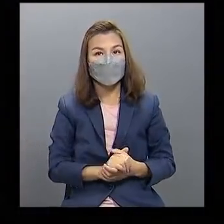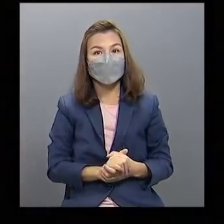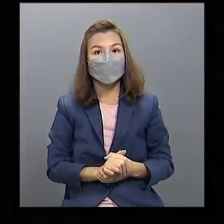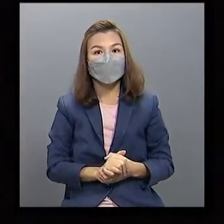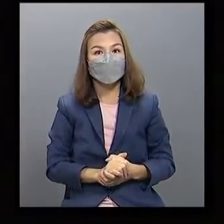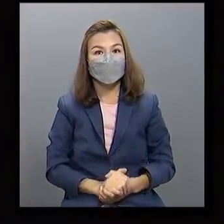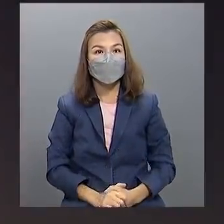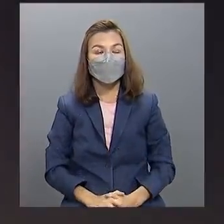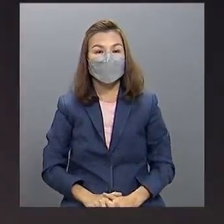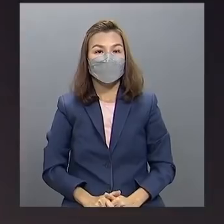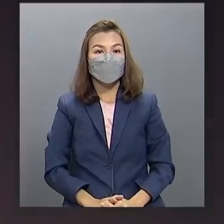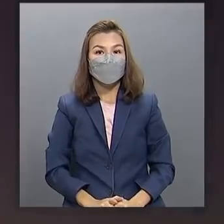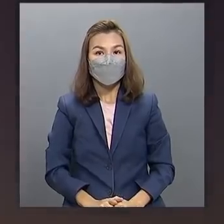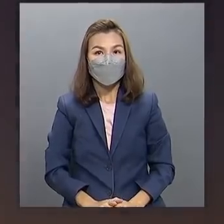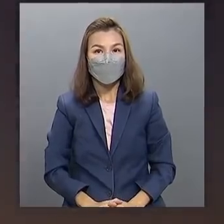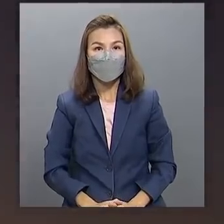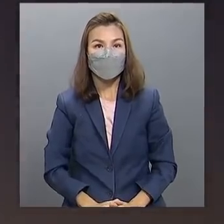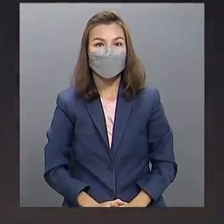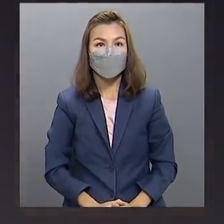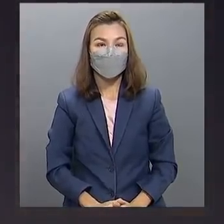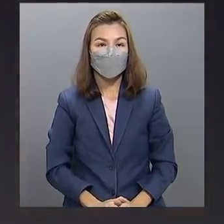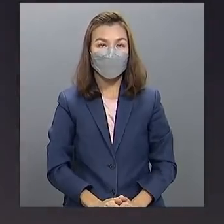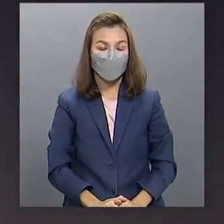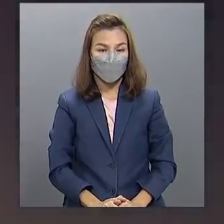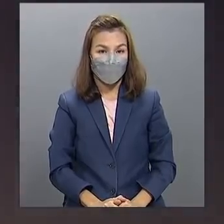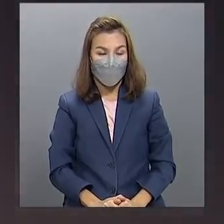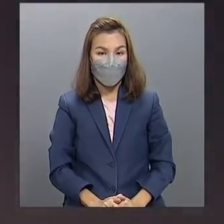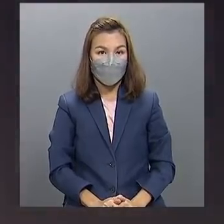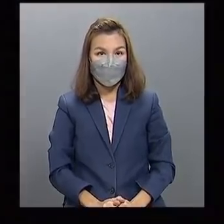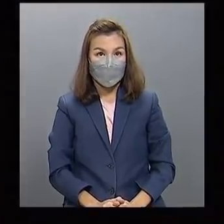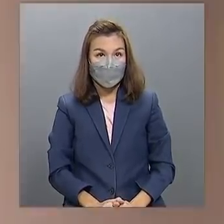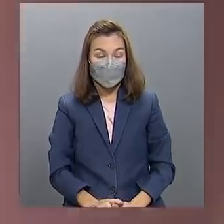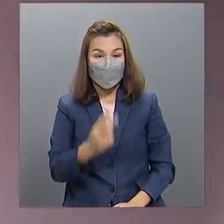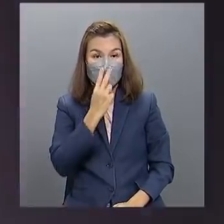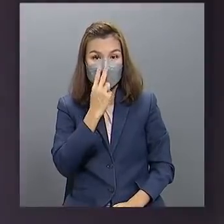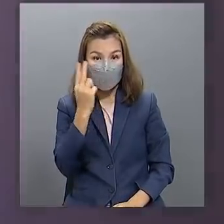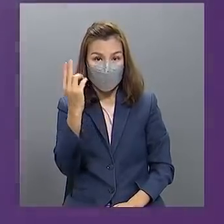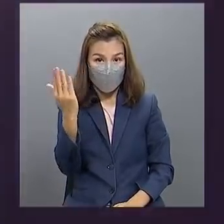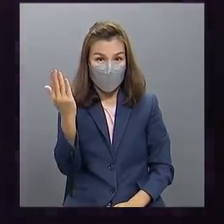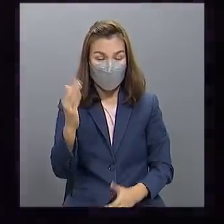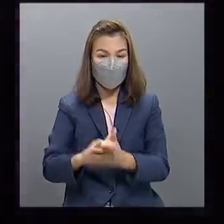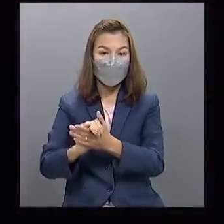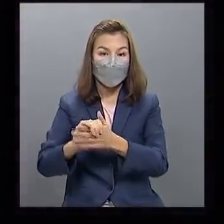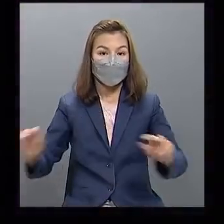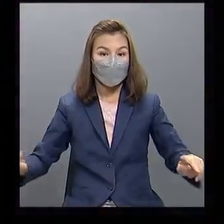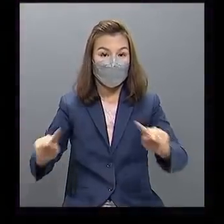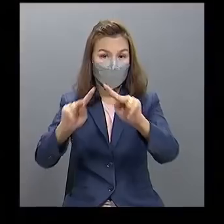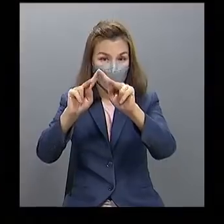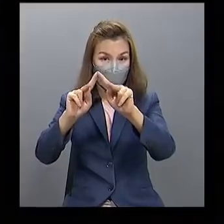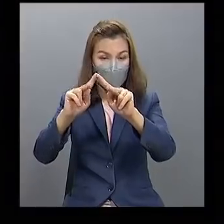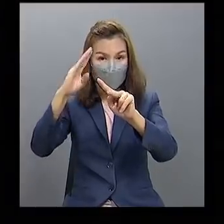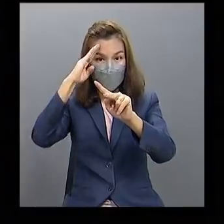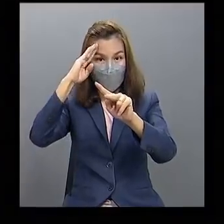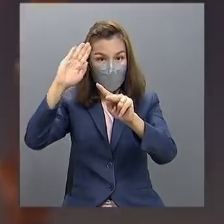po zhelyanskomu mashinostroitel'nomu zavodu zenitnykh raketnykh kompleksov bol'shoy กระทรวงกลาโหมรัสเซียเผยภาพการยิงขีปนาวุธโจม